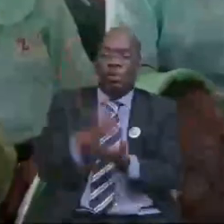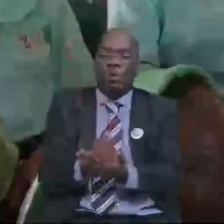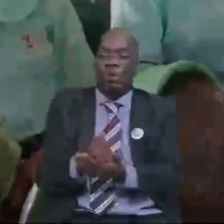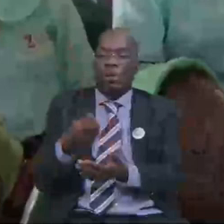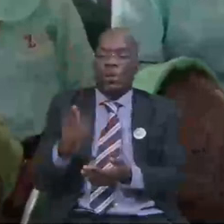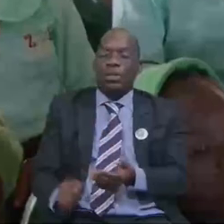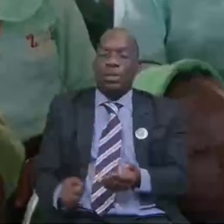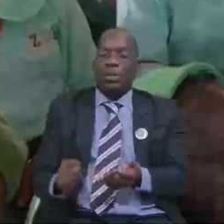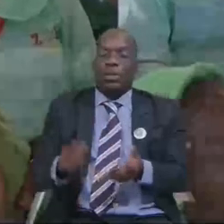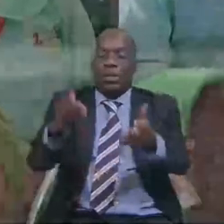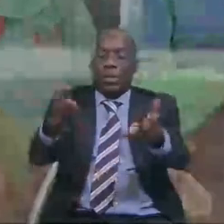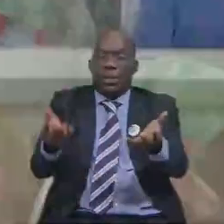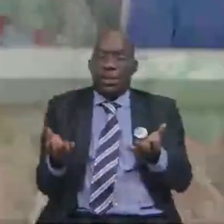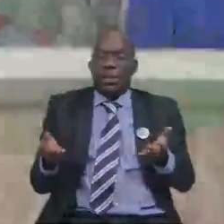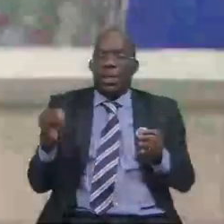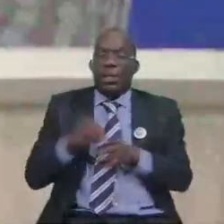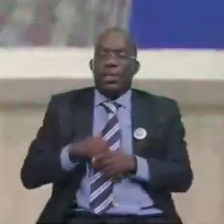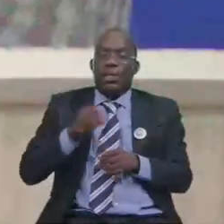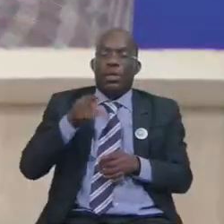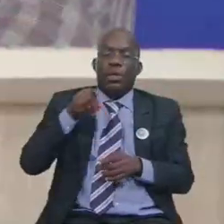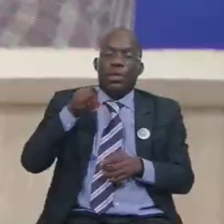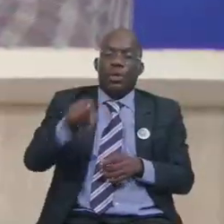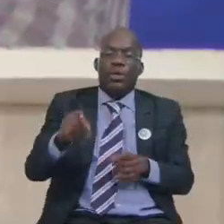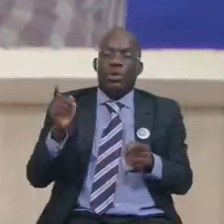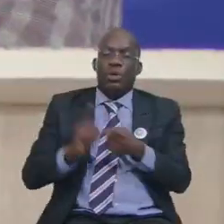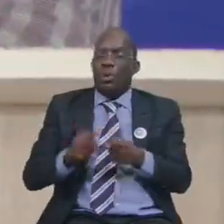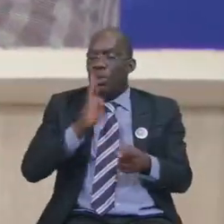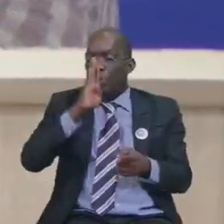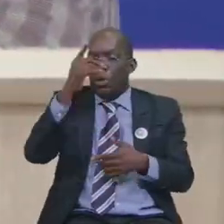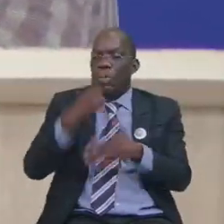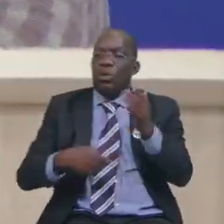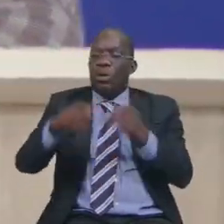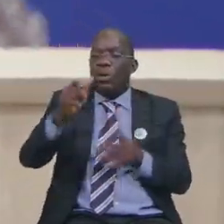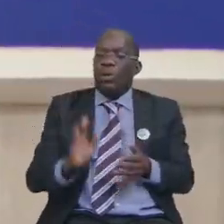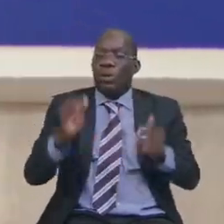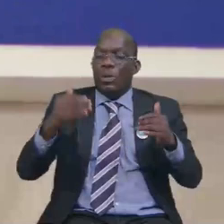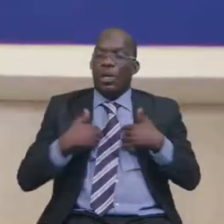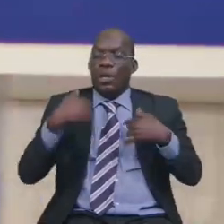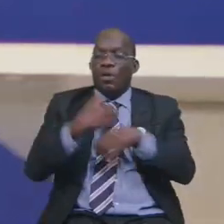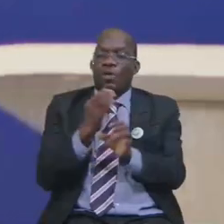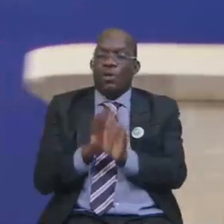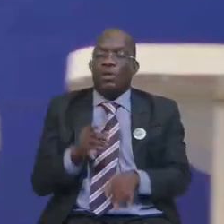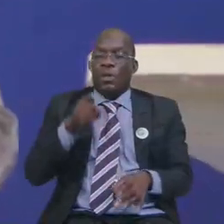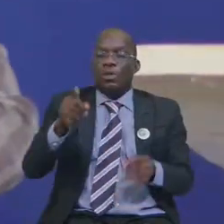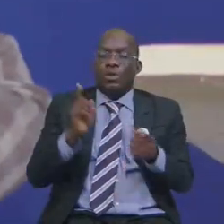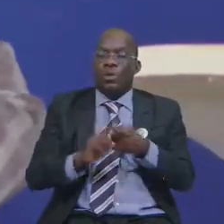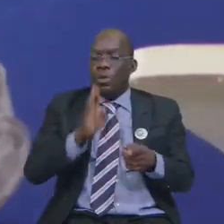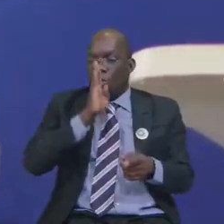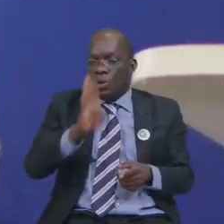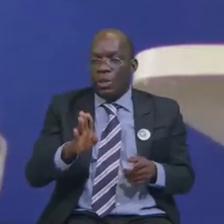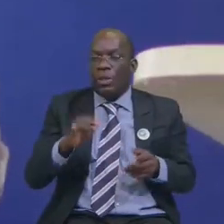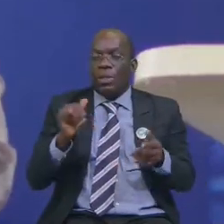en toi pour être ce que Dieu t'a créé à devenir cela est maintenant